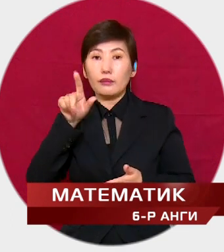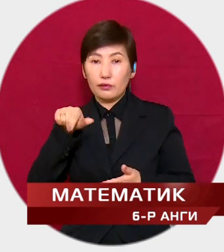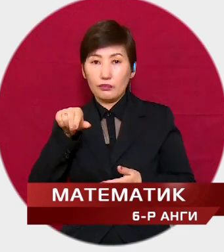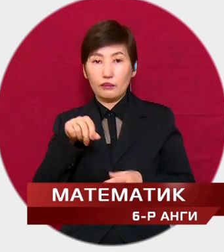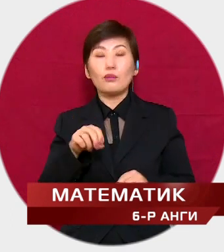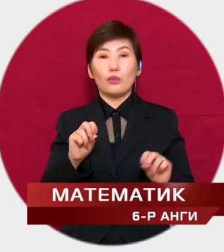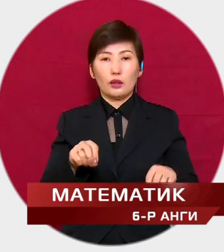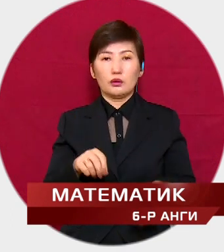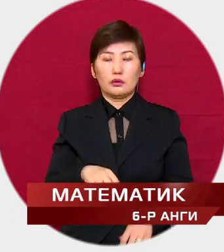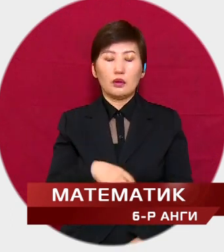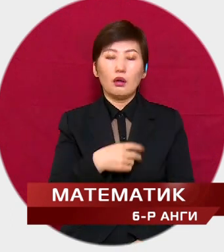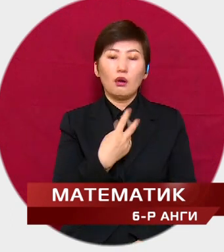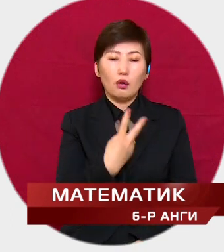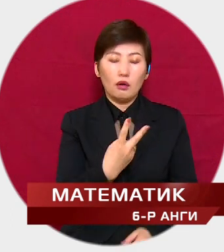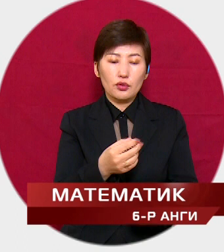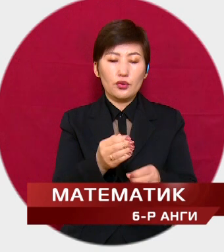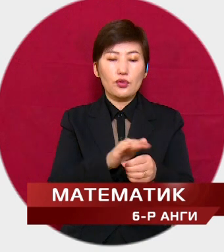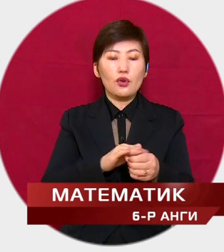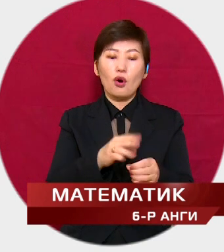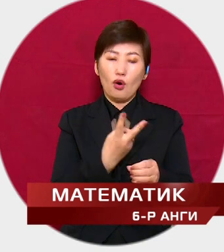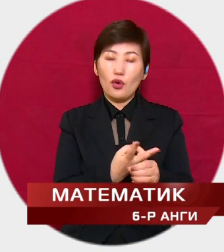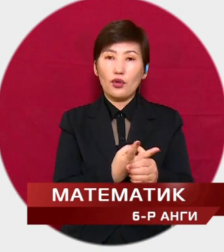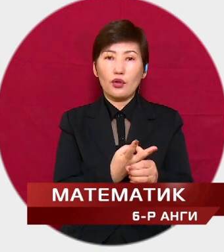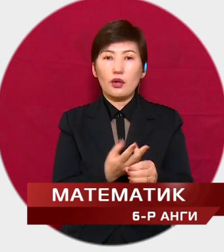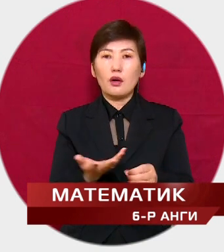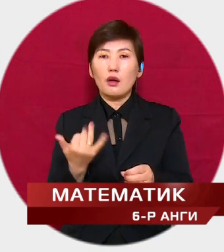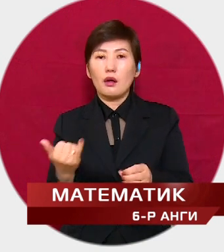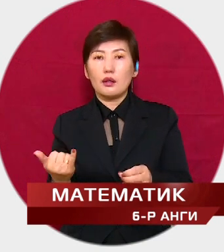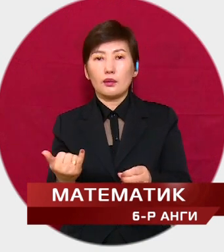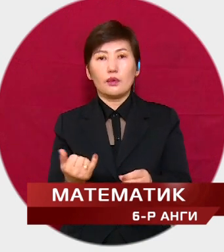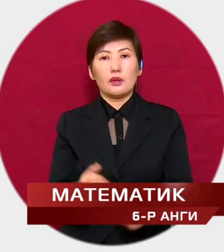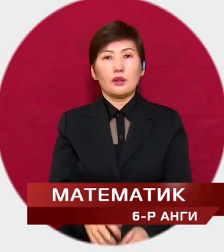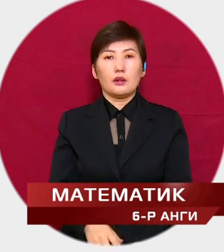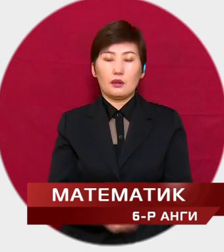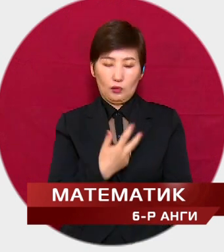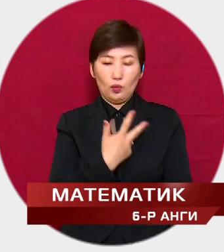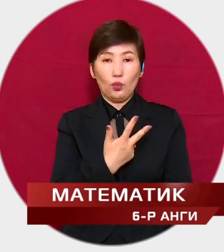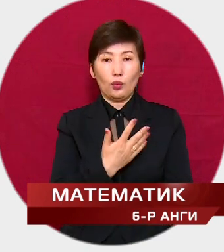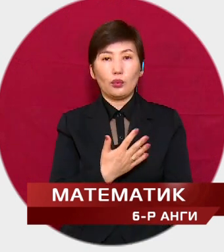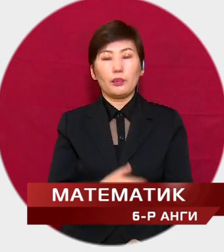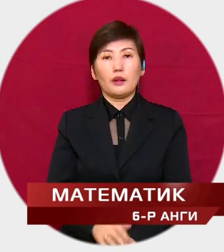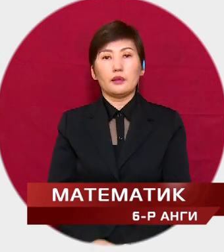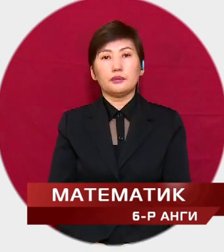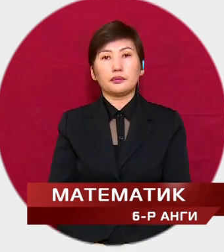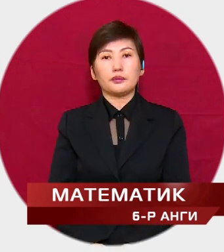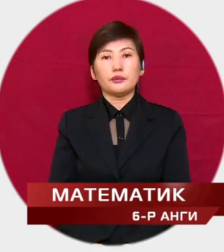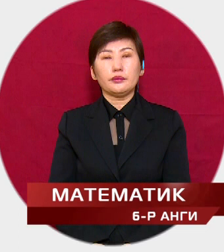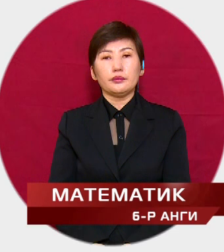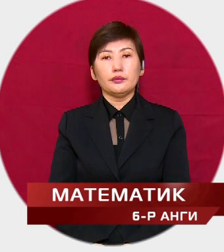нүдэрээ бос үрдэн 1, 2, 3 байна. За тийм учраас мөн